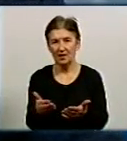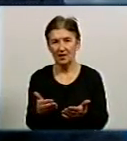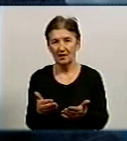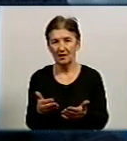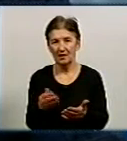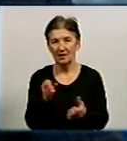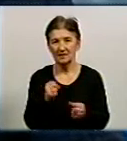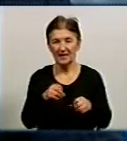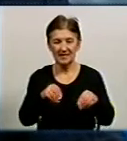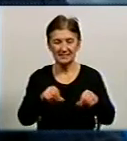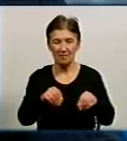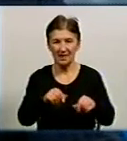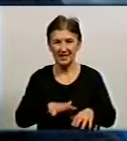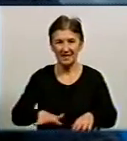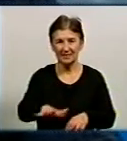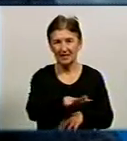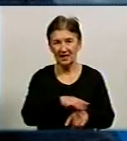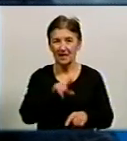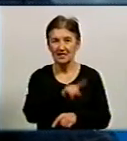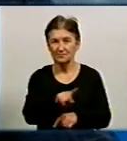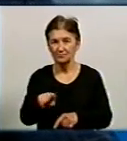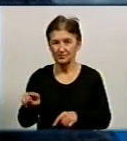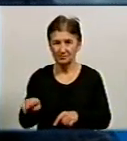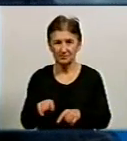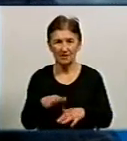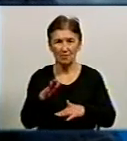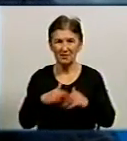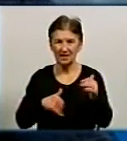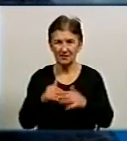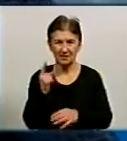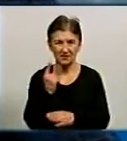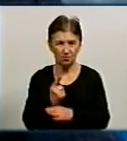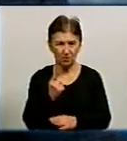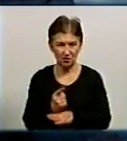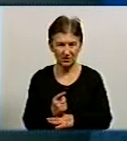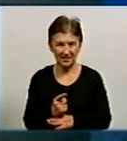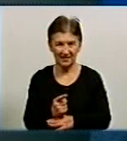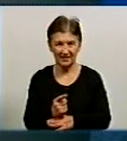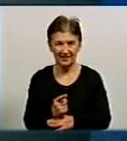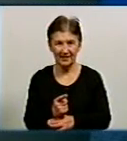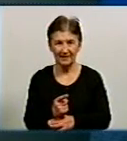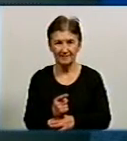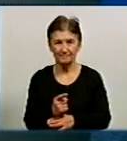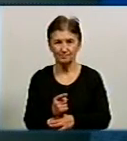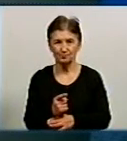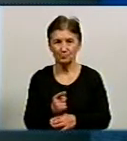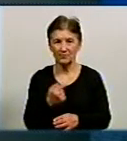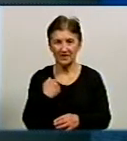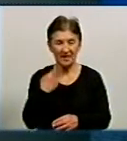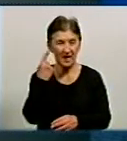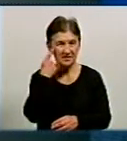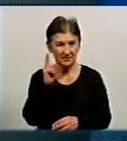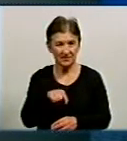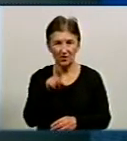приватних земельних ділянках, ну це звичайно практикою громадського бюджету заборонено. Ну це категорично заборонено. А ймовірно, я знаю, що ви